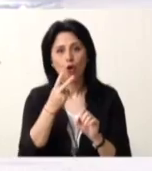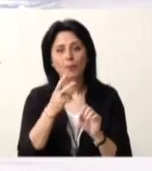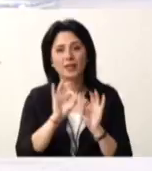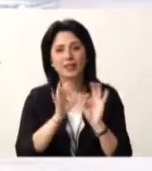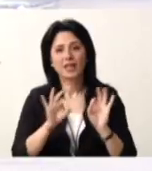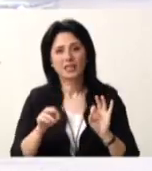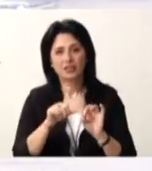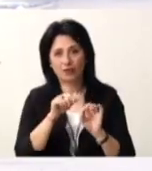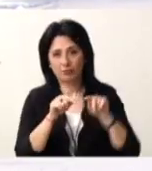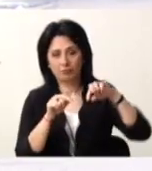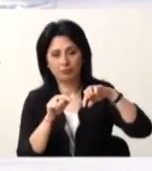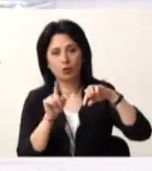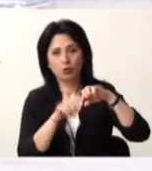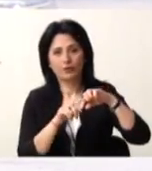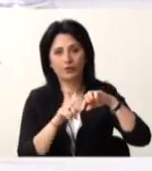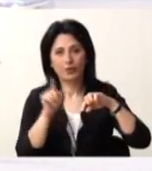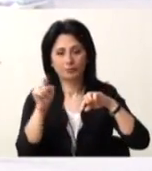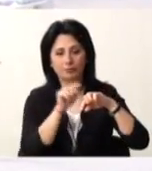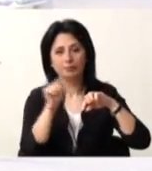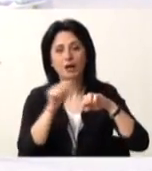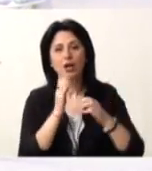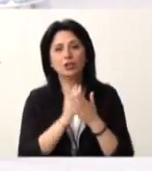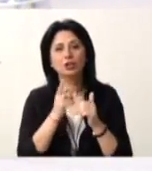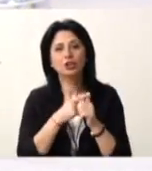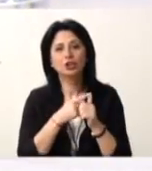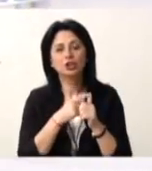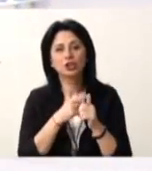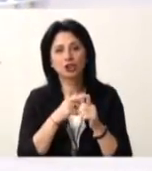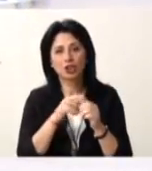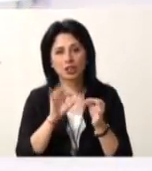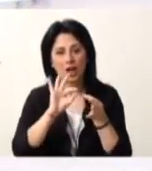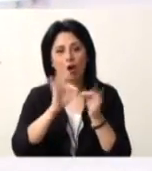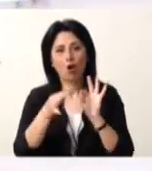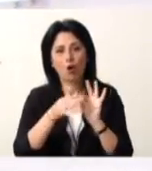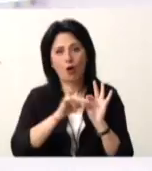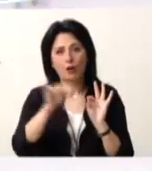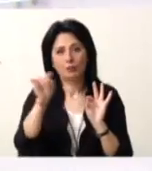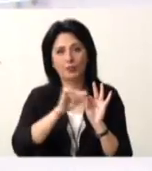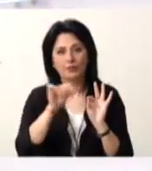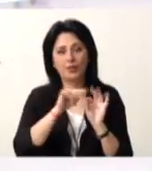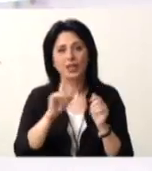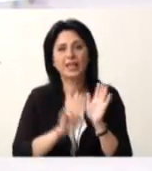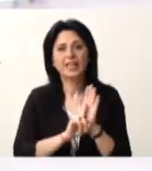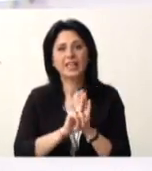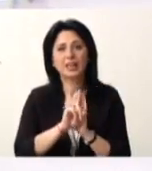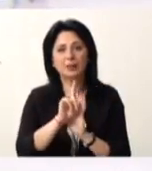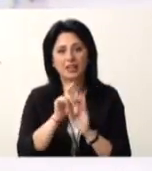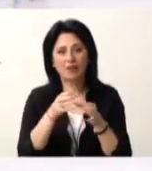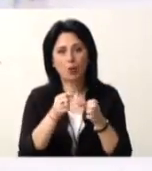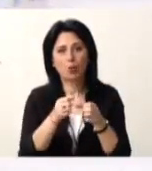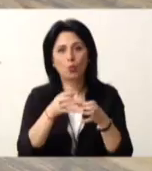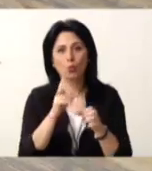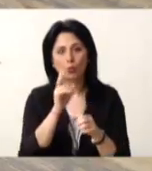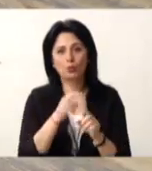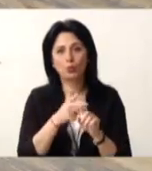არის ასევე ტუტე გარემო. ორი სპინქტერი, რომელიც ანუ დამჭერი რგოლი, რომელიც იქმნება კუნთებისგან,